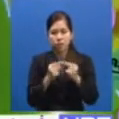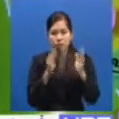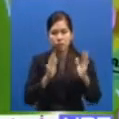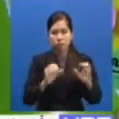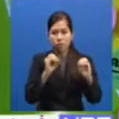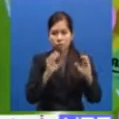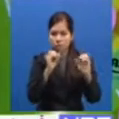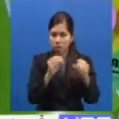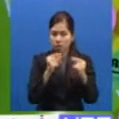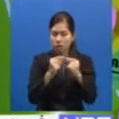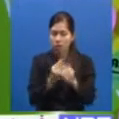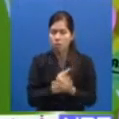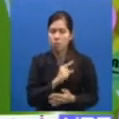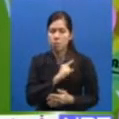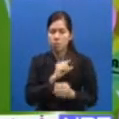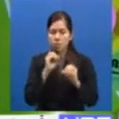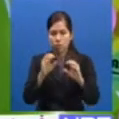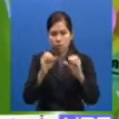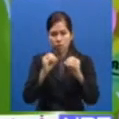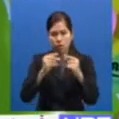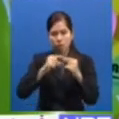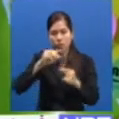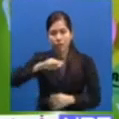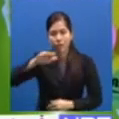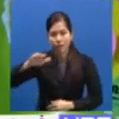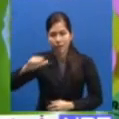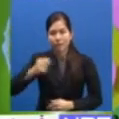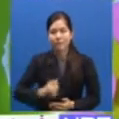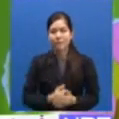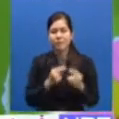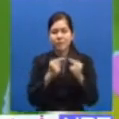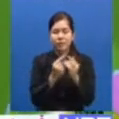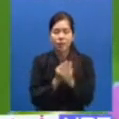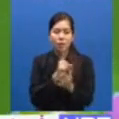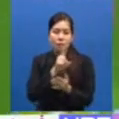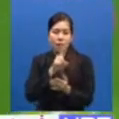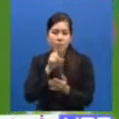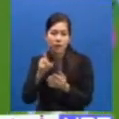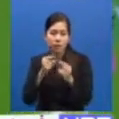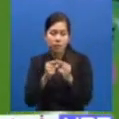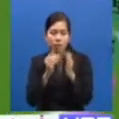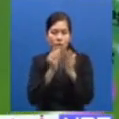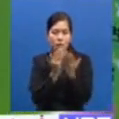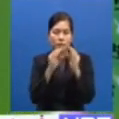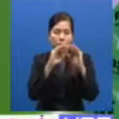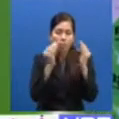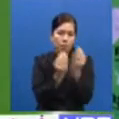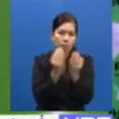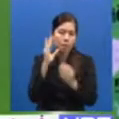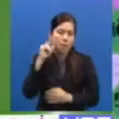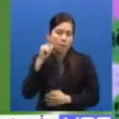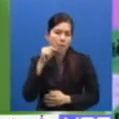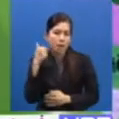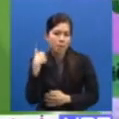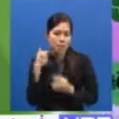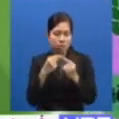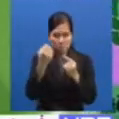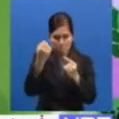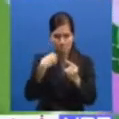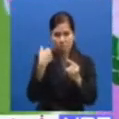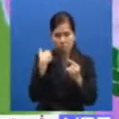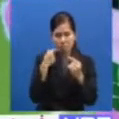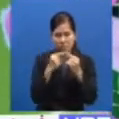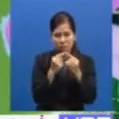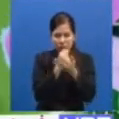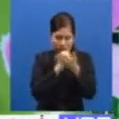ซึ่งต้องอบรมสั่งสอนศิษย์ซึ่งผลการสำรวจความคิดเห็นของผู้ปกครองที่มีต่อครูเกี่ยวกับอบายมุขเพราะว่ายาเสพติดเป็น